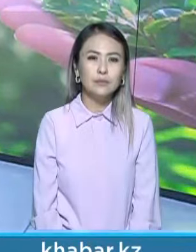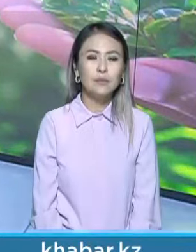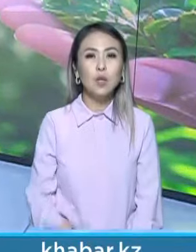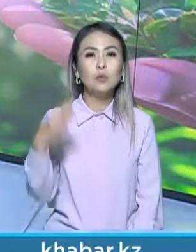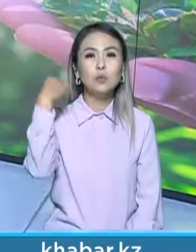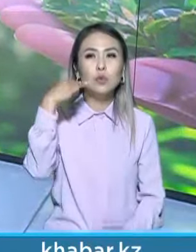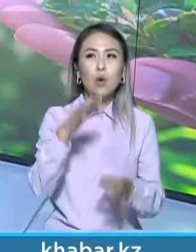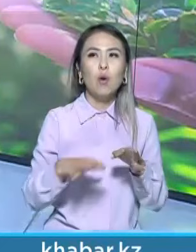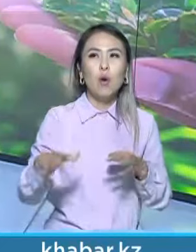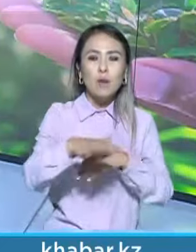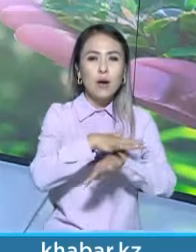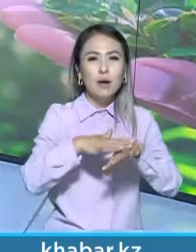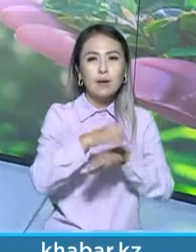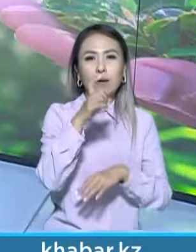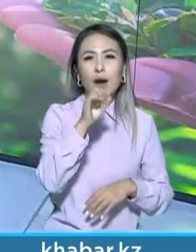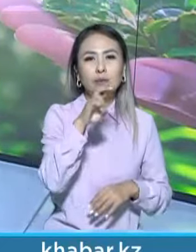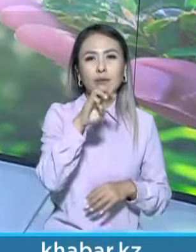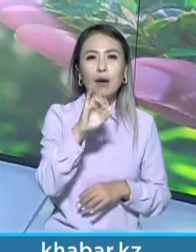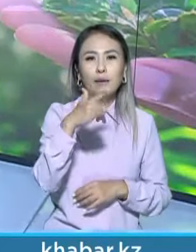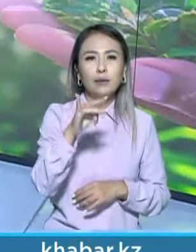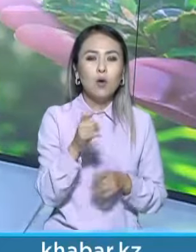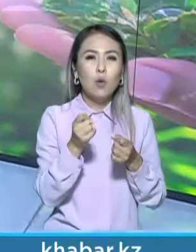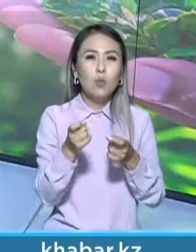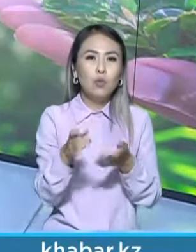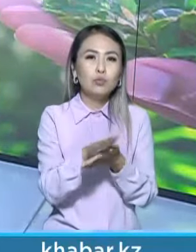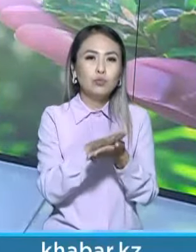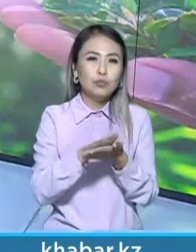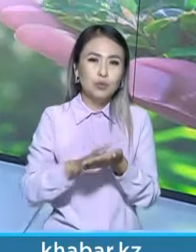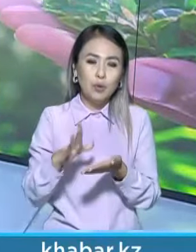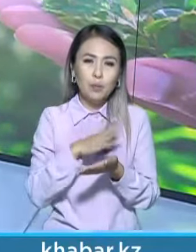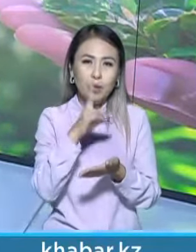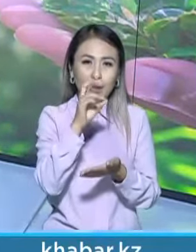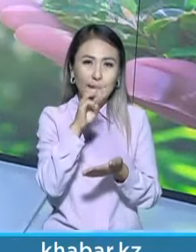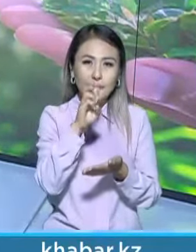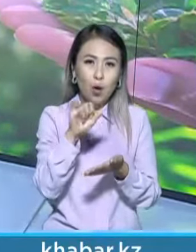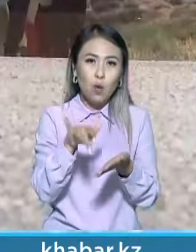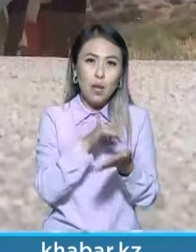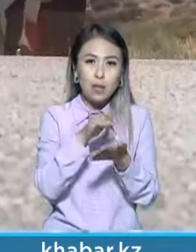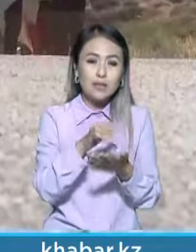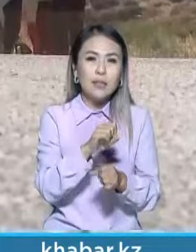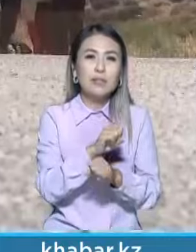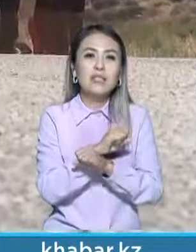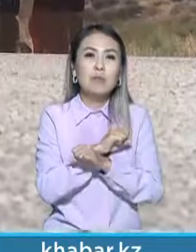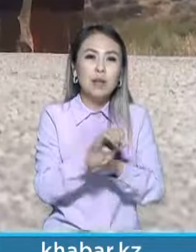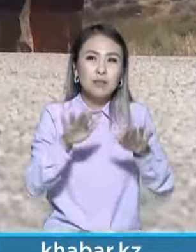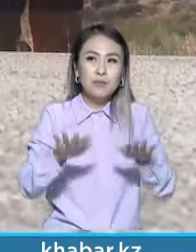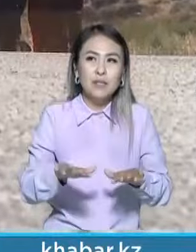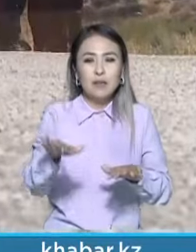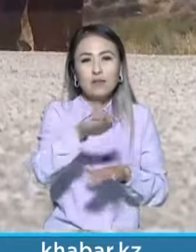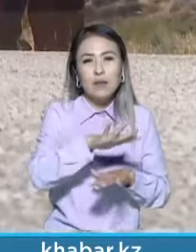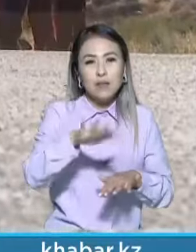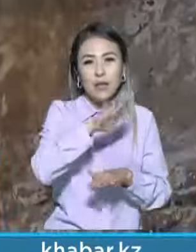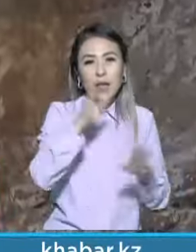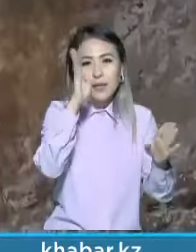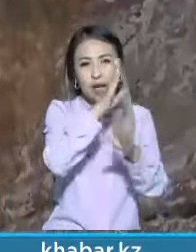Түркістан облысының халқы Хантағы демалыс аумағын қоқыстан тазартты. Кентау қаласына қарасты демалыс орны Қаратаудың етегінде тұмса